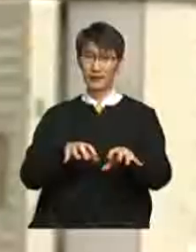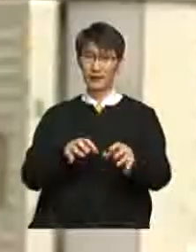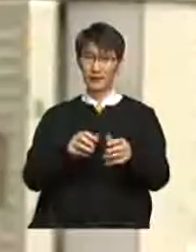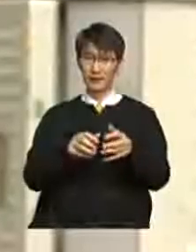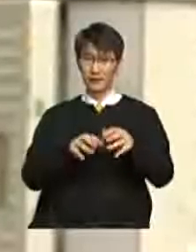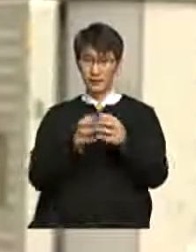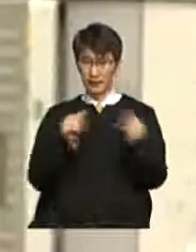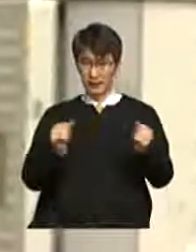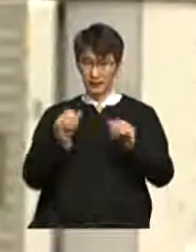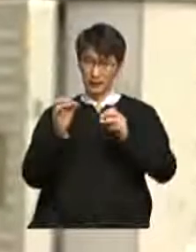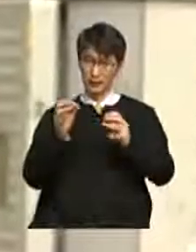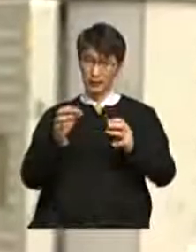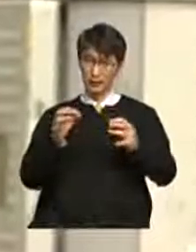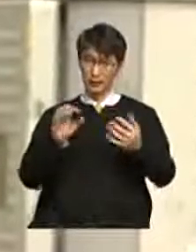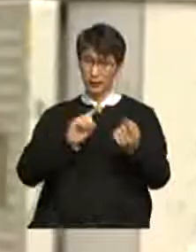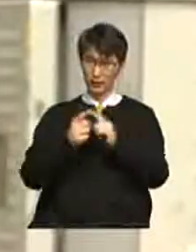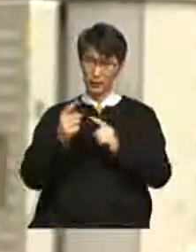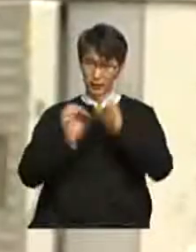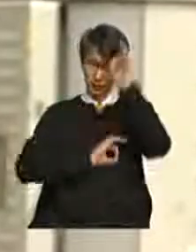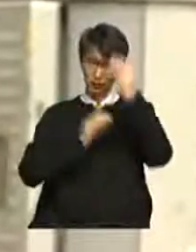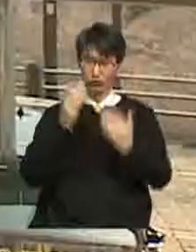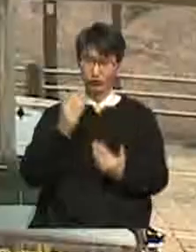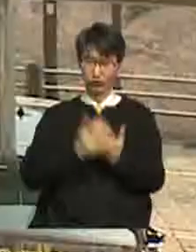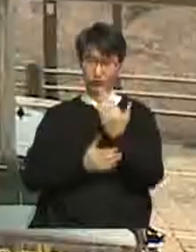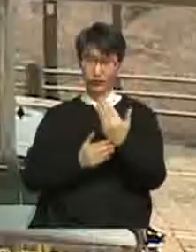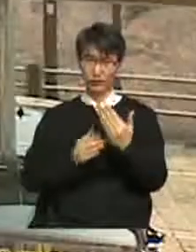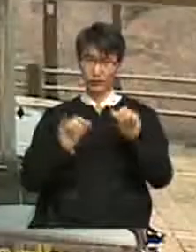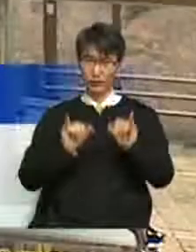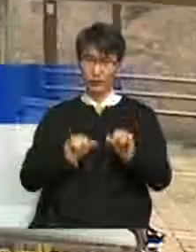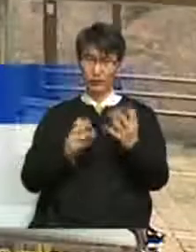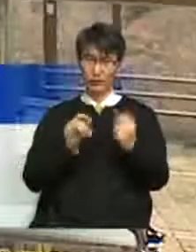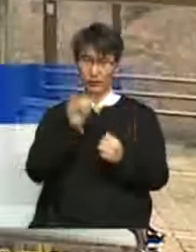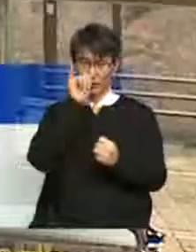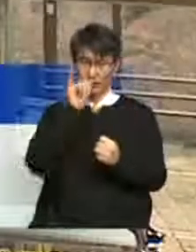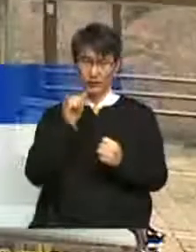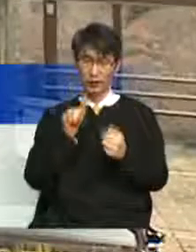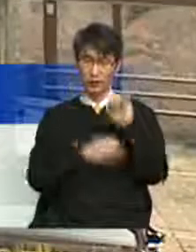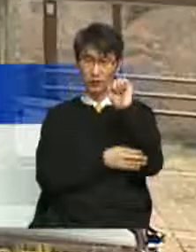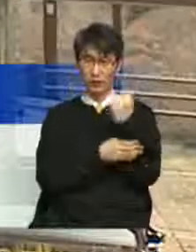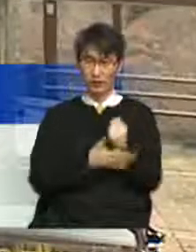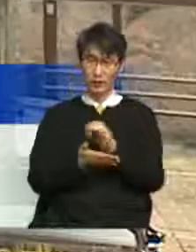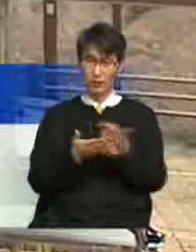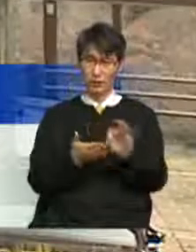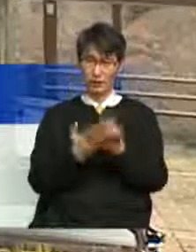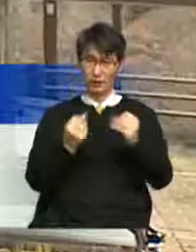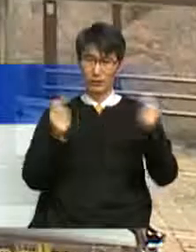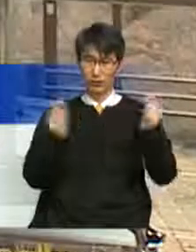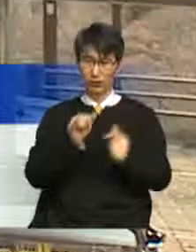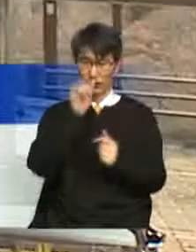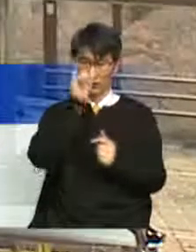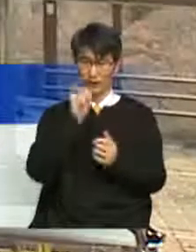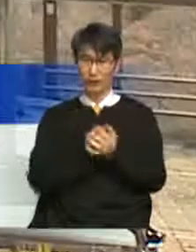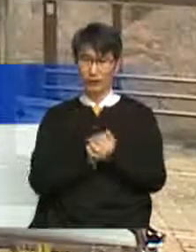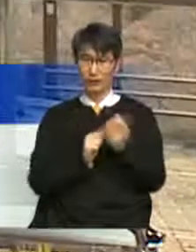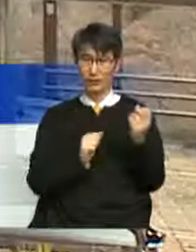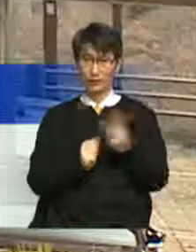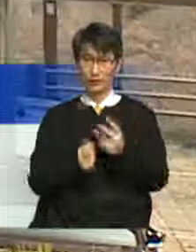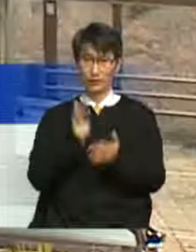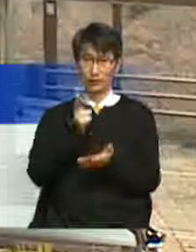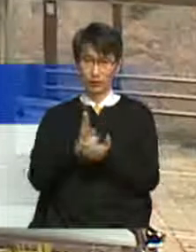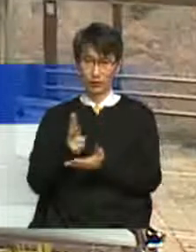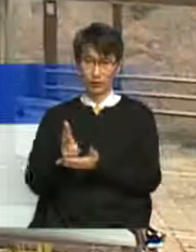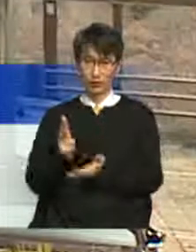뒤엉켜 사고 위험도 커왔습니다. 노후되었고 또 그로 인해서 이제 이용률이 많이 떨어져 있었거든요. 그리고